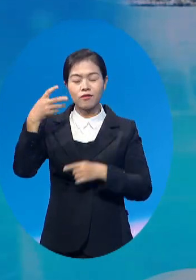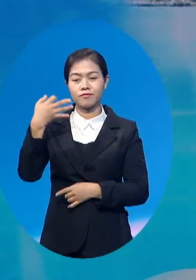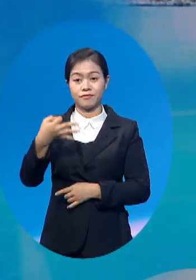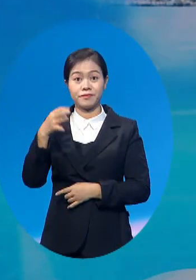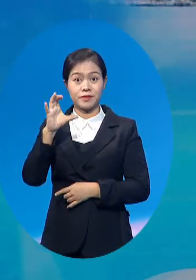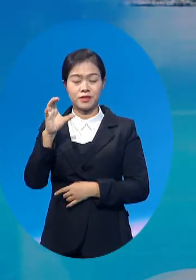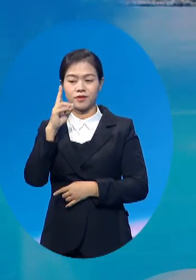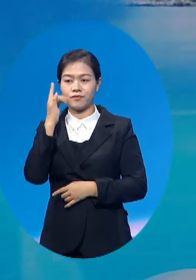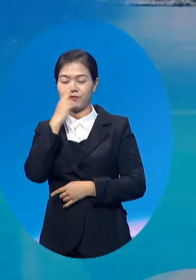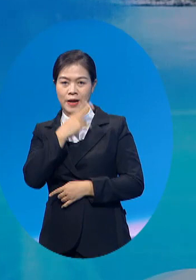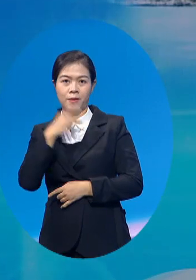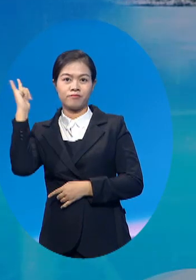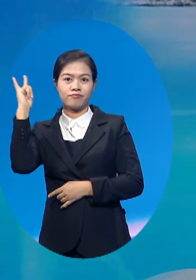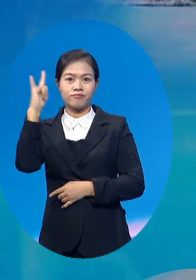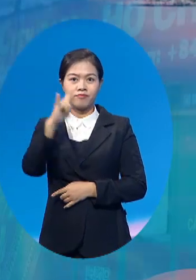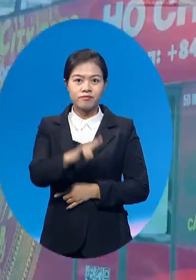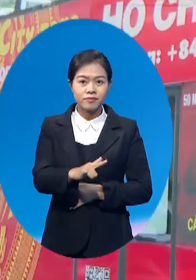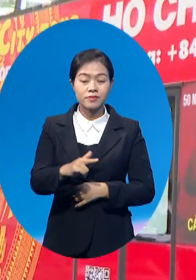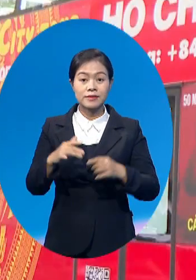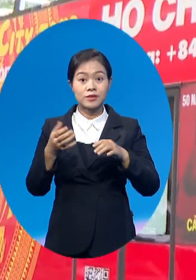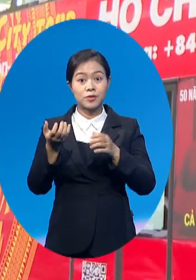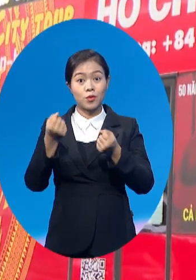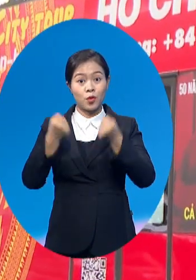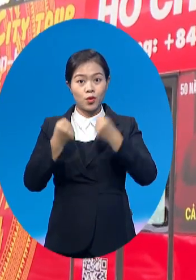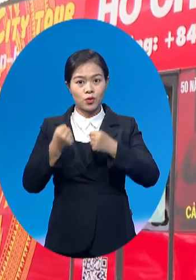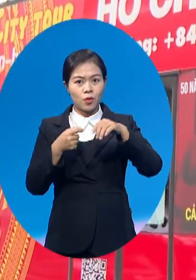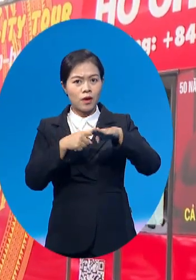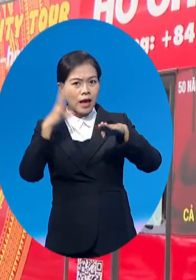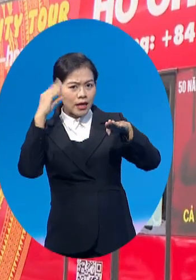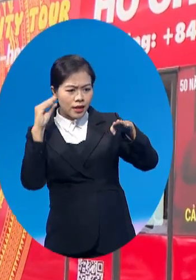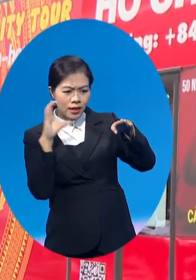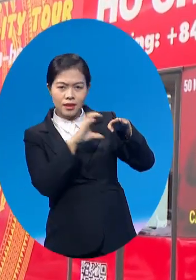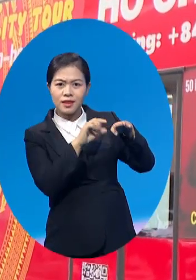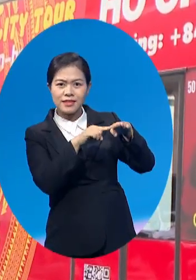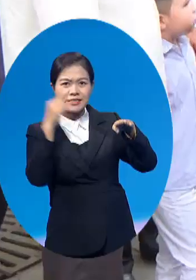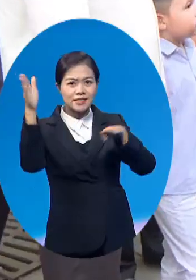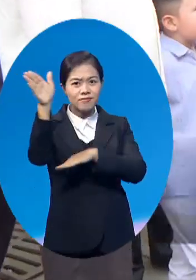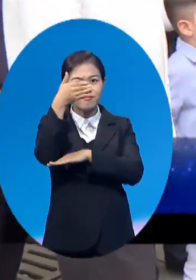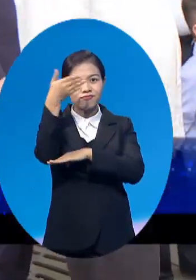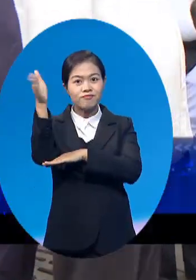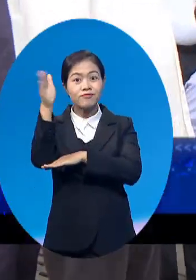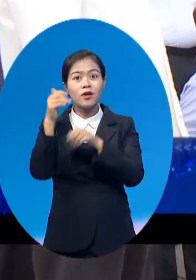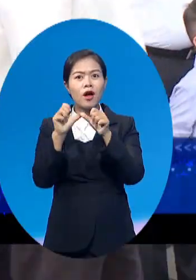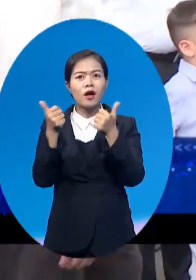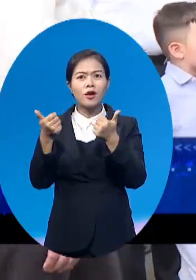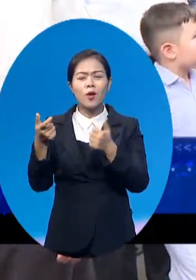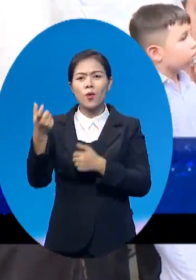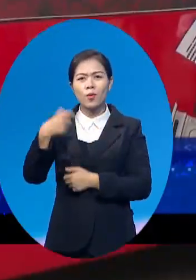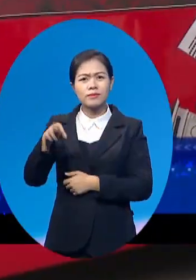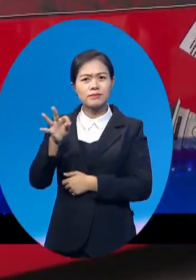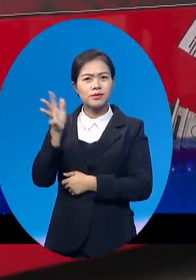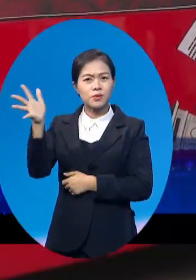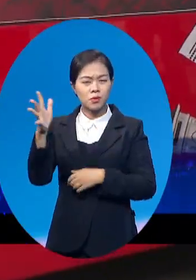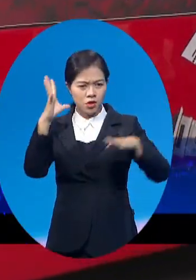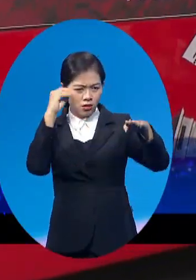hình ảnh lãnh tụ Fidel Castro phất cao lá cờ của Mặt trận Giải phóng dân tộc miền Nam Việt Nam trên đồi 241 tỉnh Quảng Trị. Hình ảnh có ý nghĩa hết sức